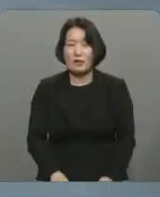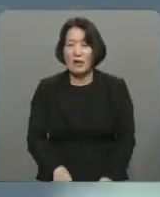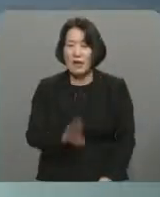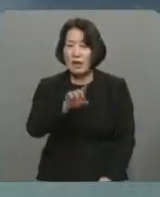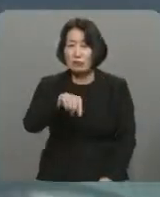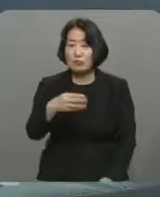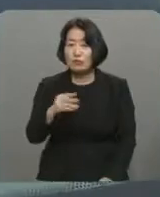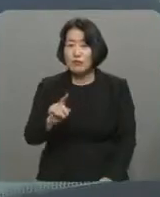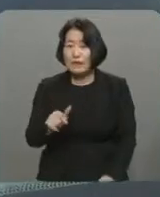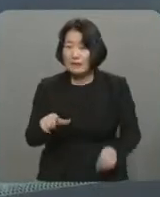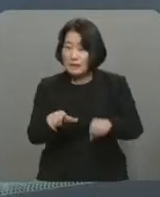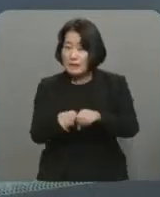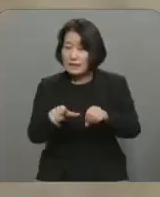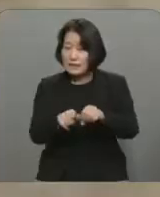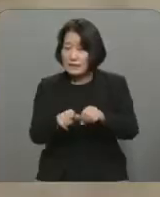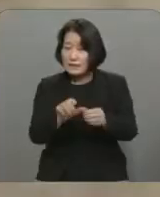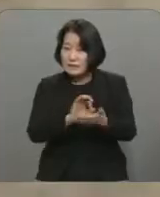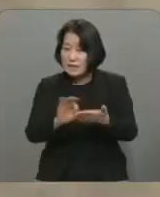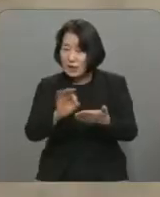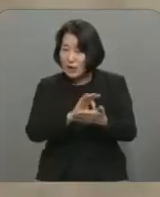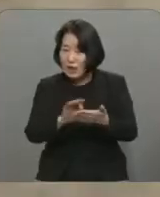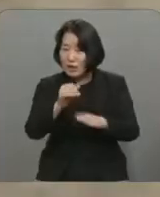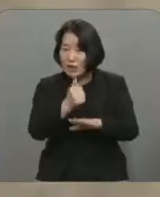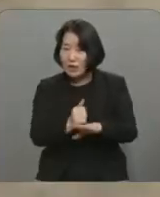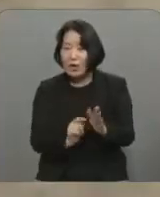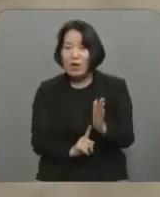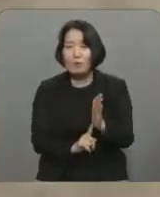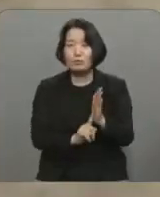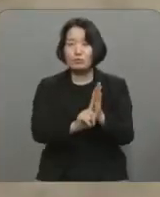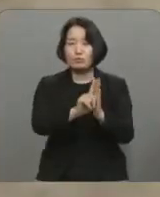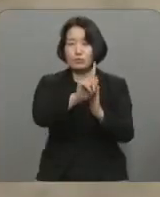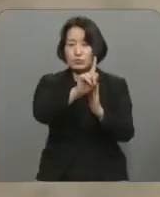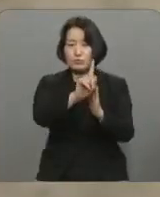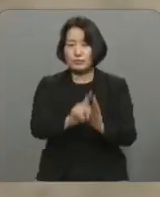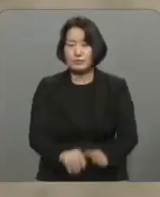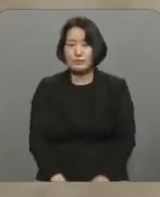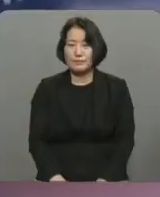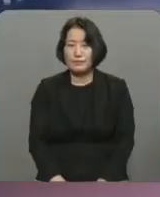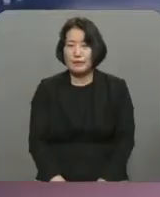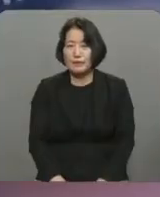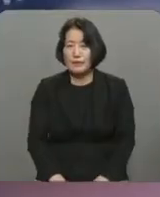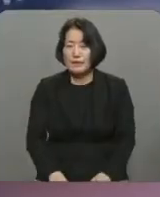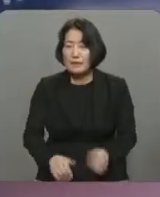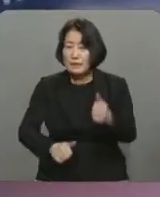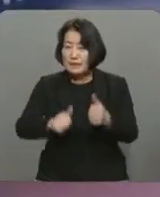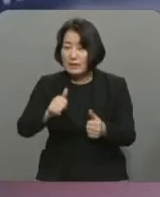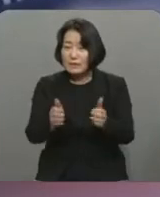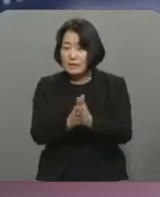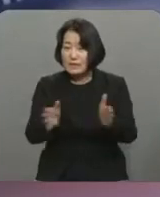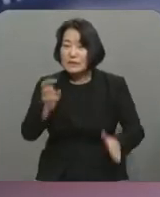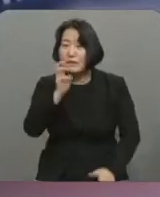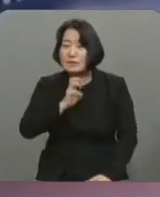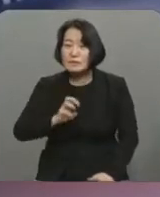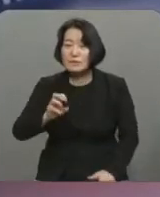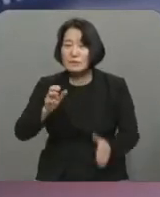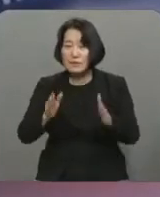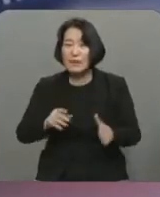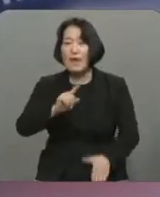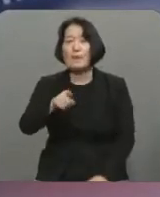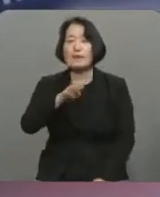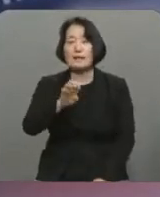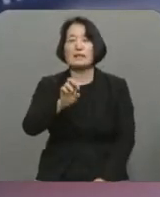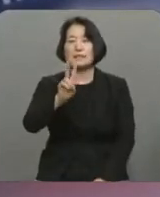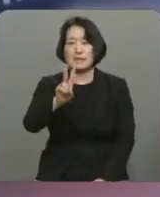부탄가스를 쓰는 휴대형 난방기를 가동하니 수치가 급격하게 올라갑니다. 실험 시작 30분 만에 140ppm을